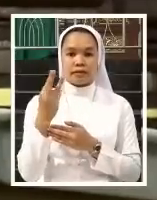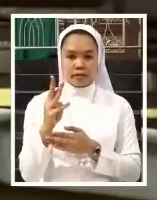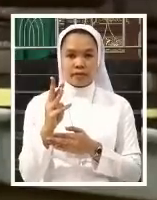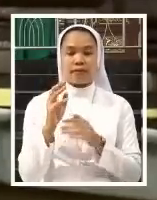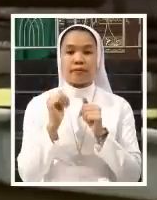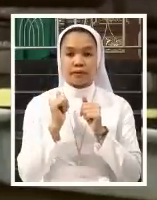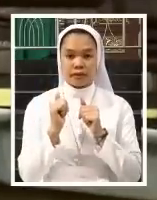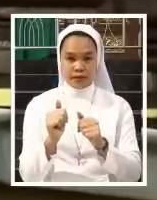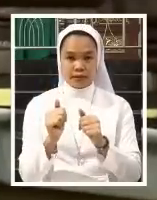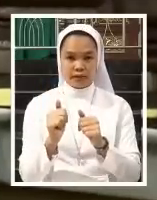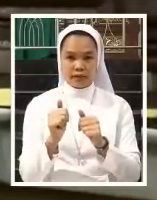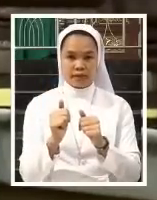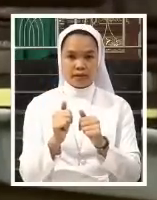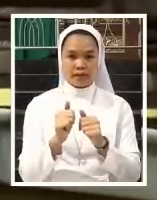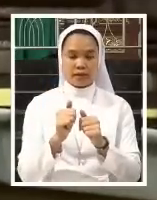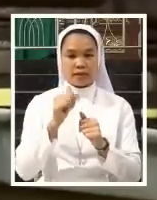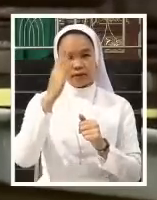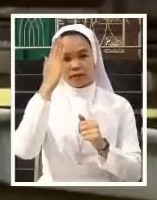makakamidbid sa inda.